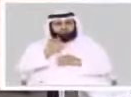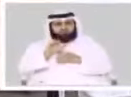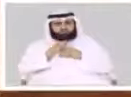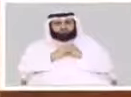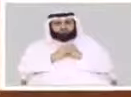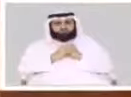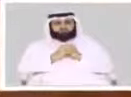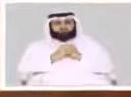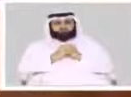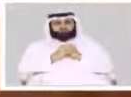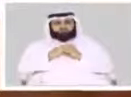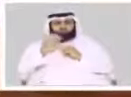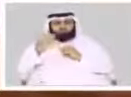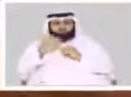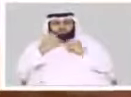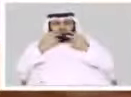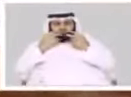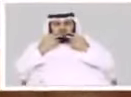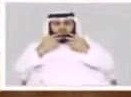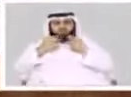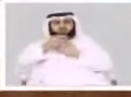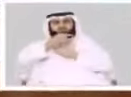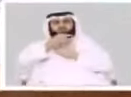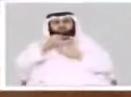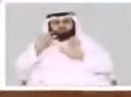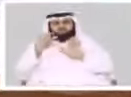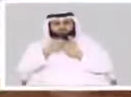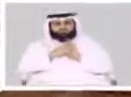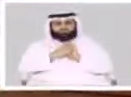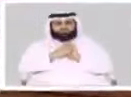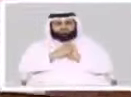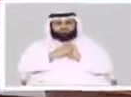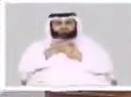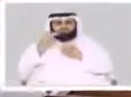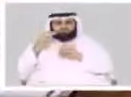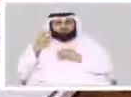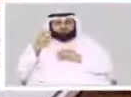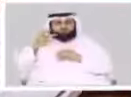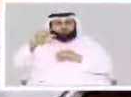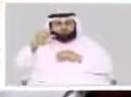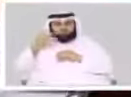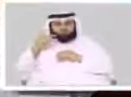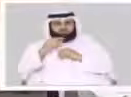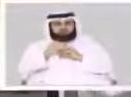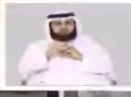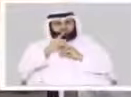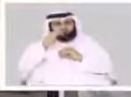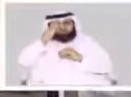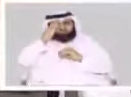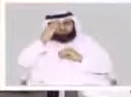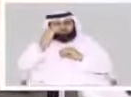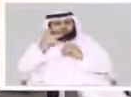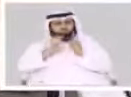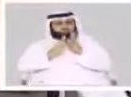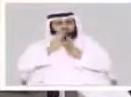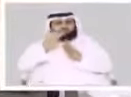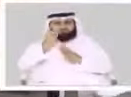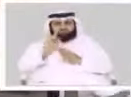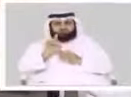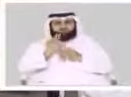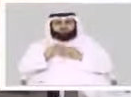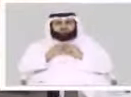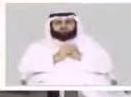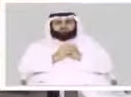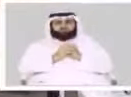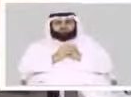وهو أن محور الرئيس السورة محوره الرئيسي هو قضية العقود. نعم، وأحسنتم جزاكم الله خير في